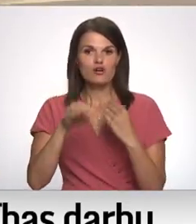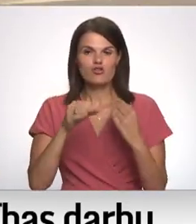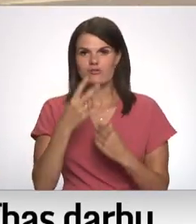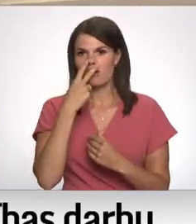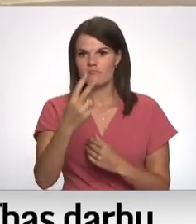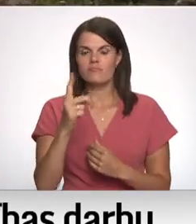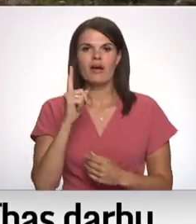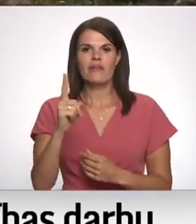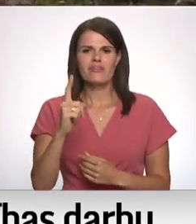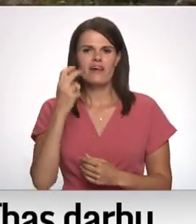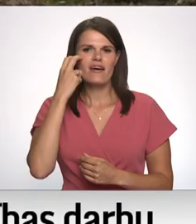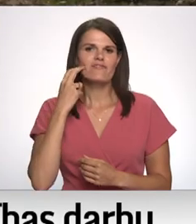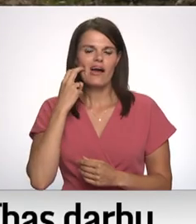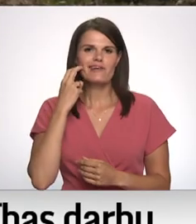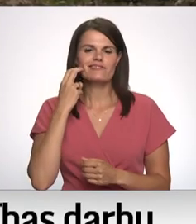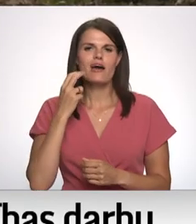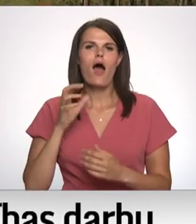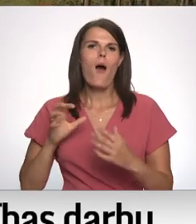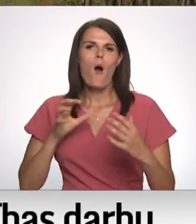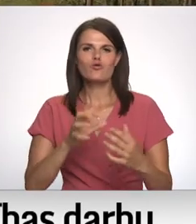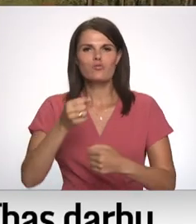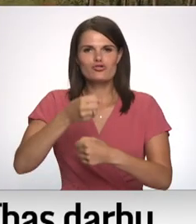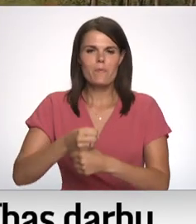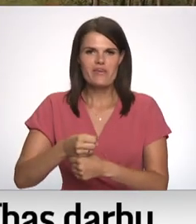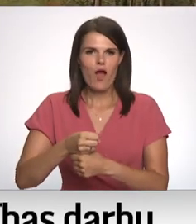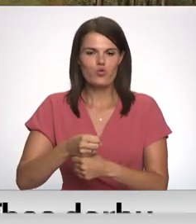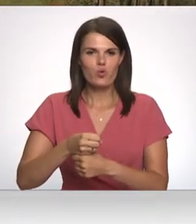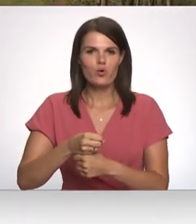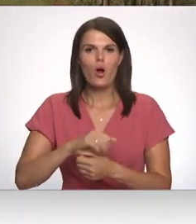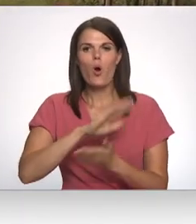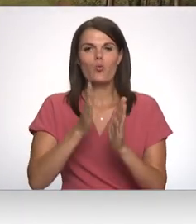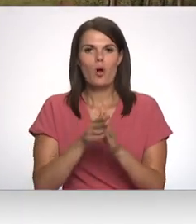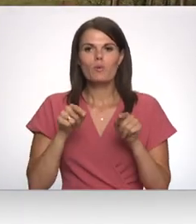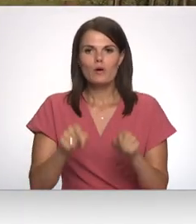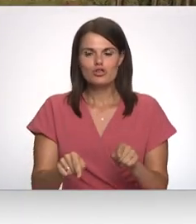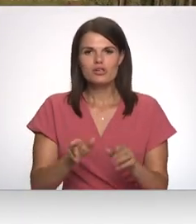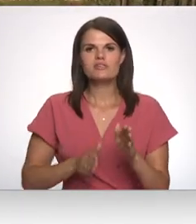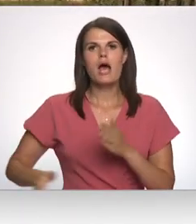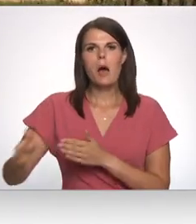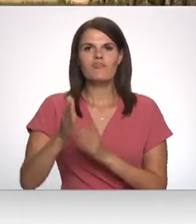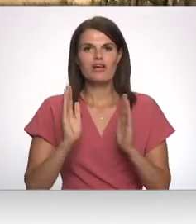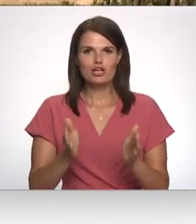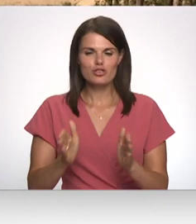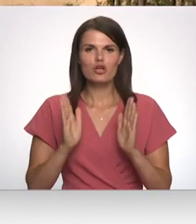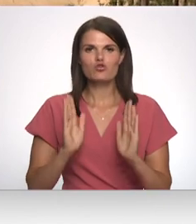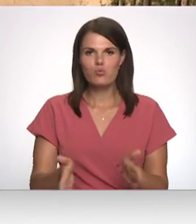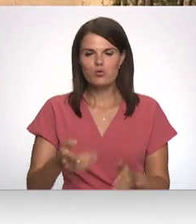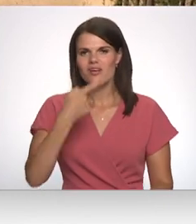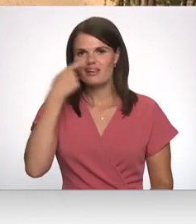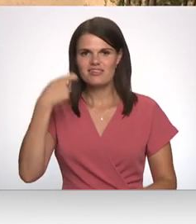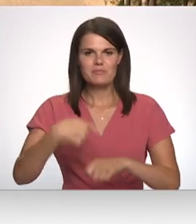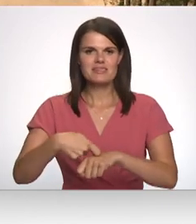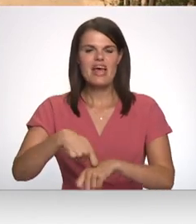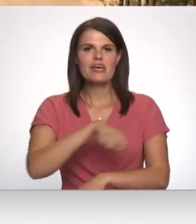tikai vientuļa autobusu pietura būvlaukuma vidū. Kopumā Ķekavas apvedceļš būs ap 100 km garš, ja